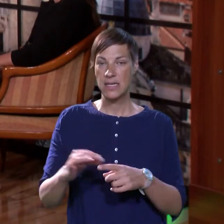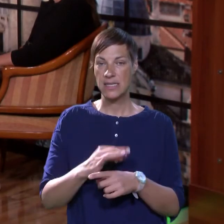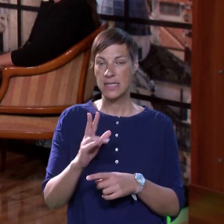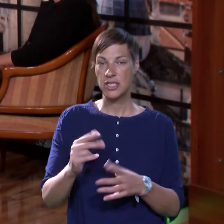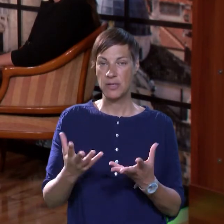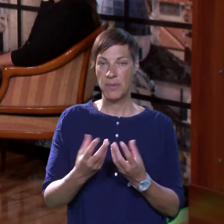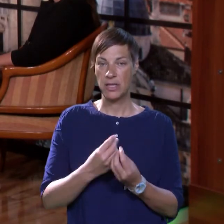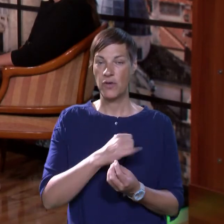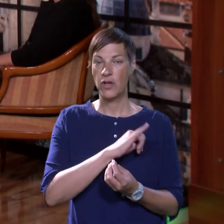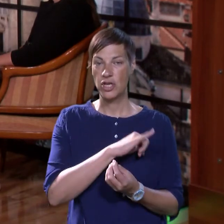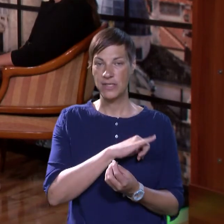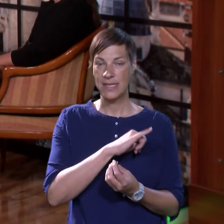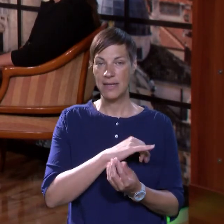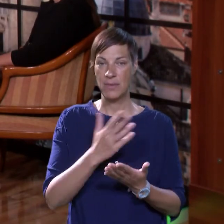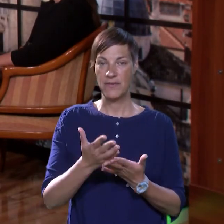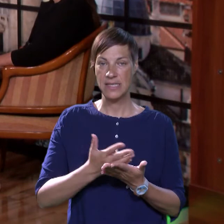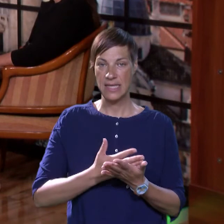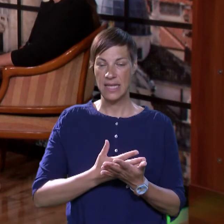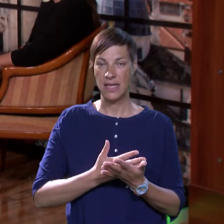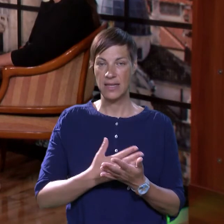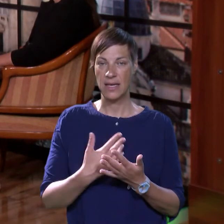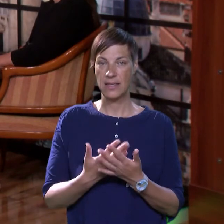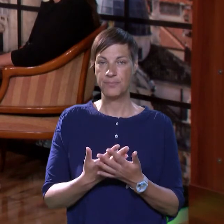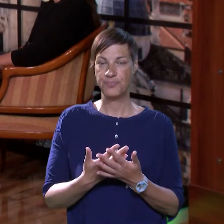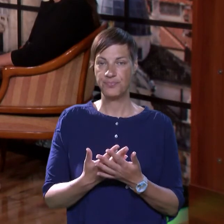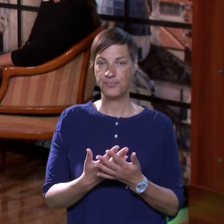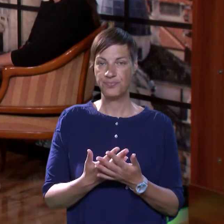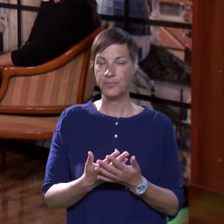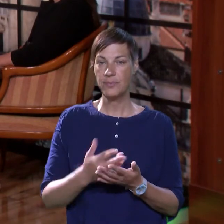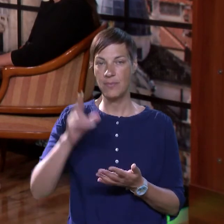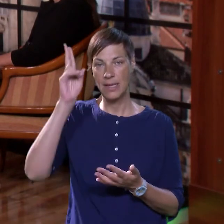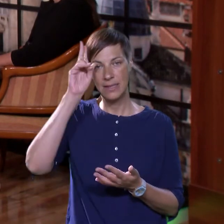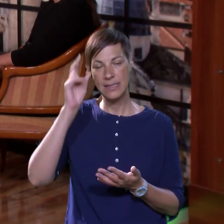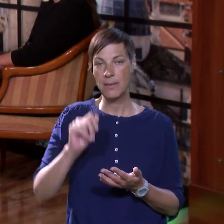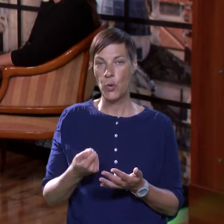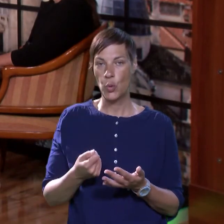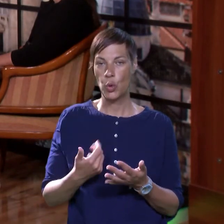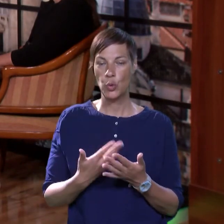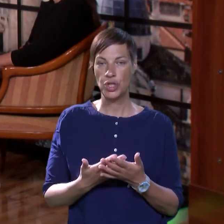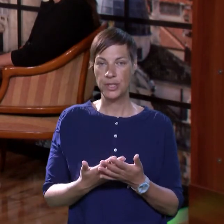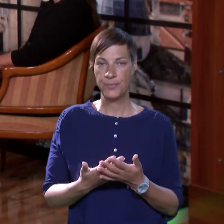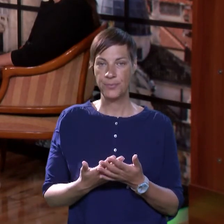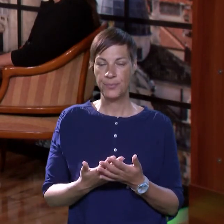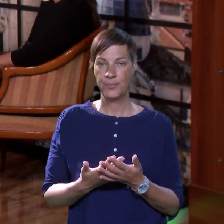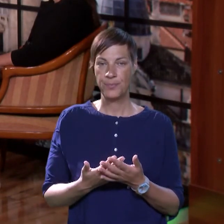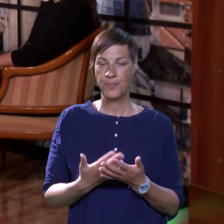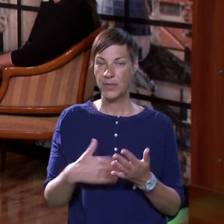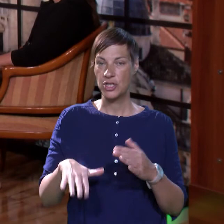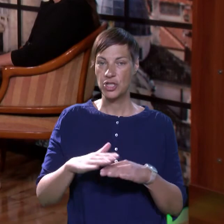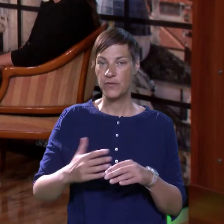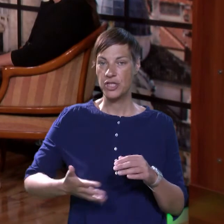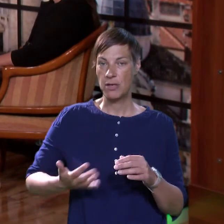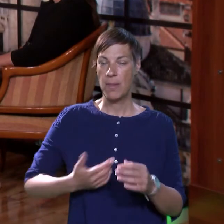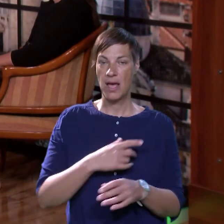srećom ima i dovoljno i zanimljivih zadataka, tako da se mogu uključiti što